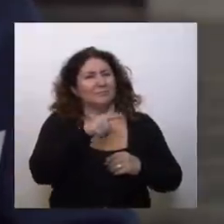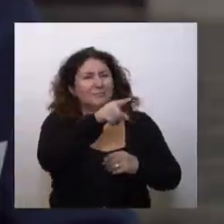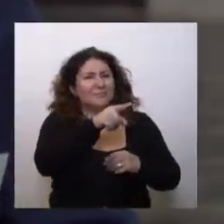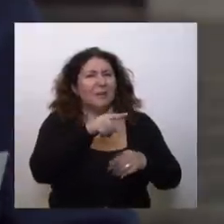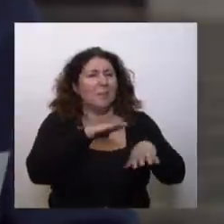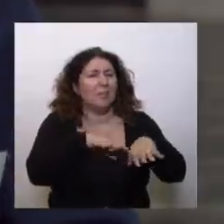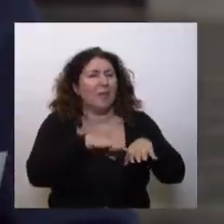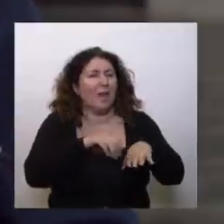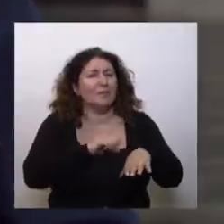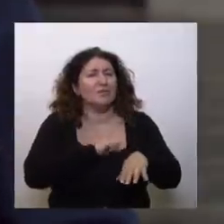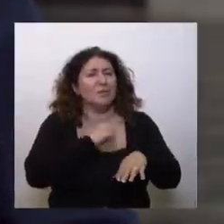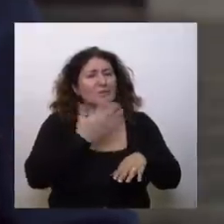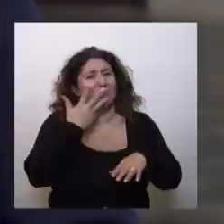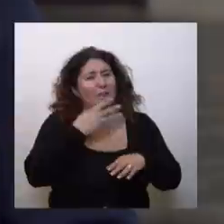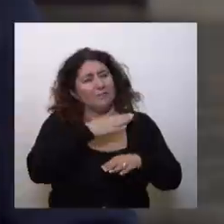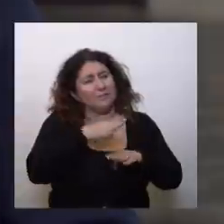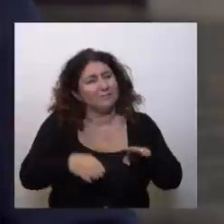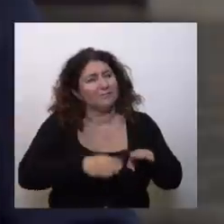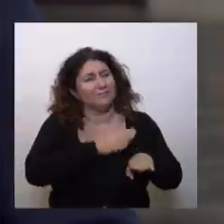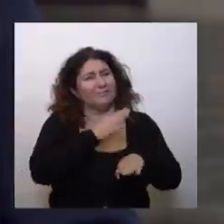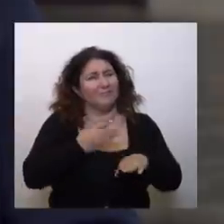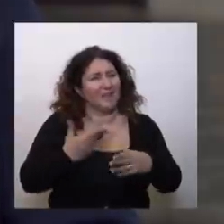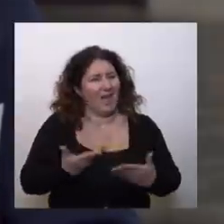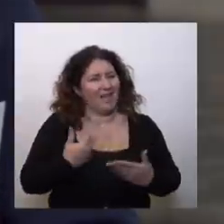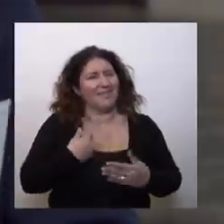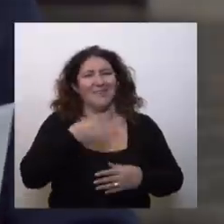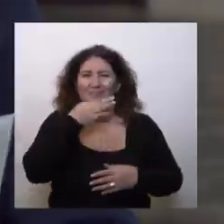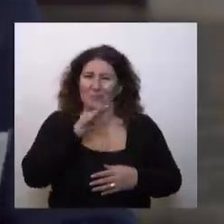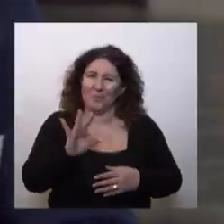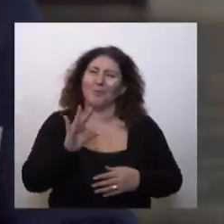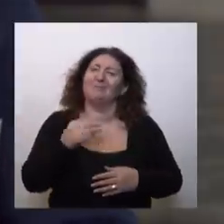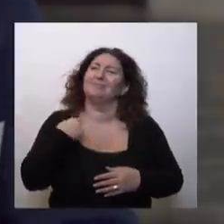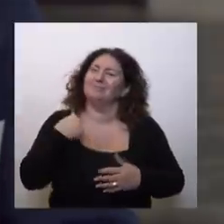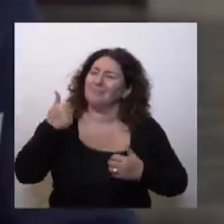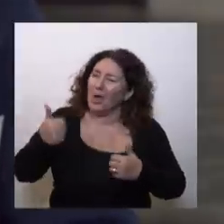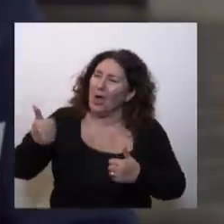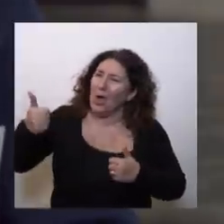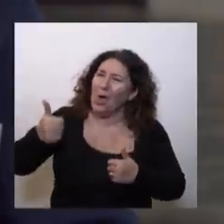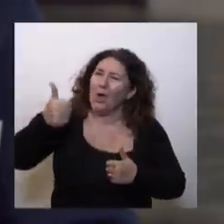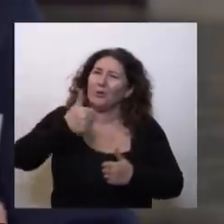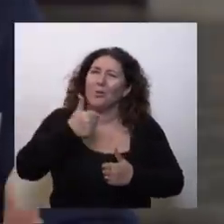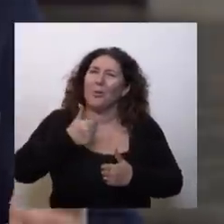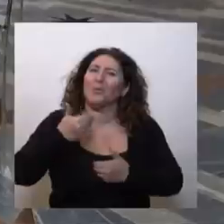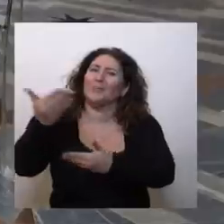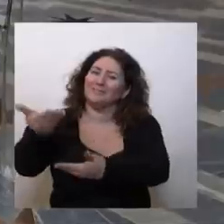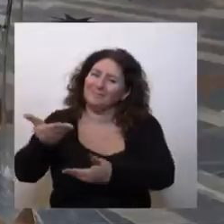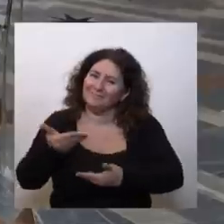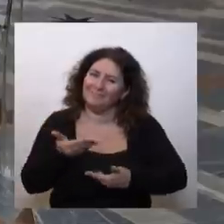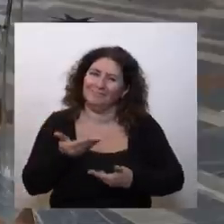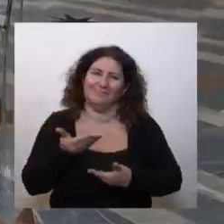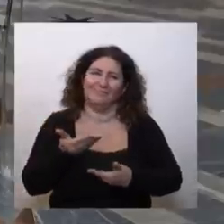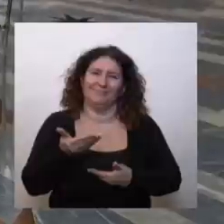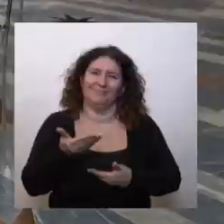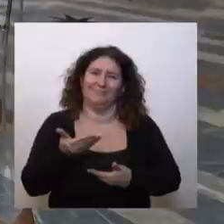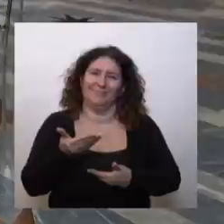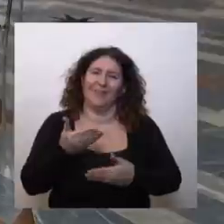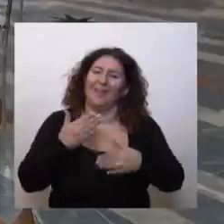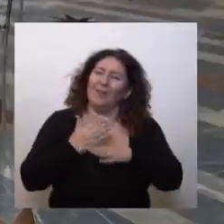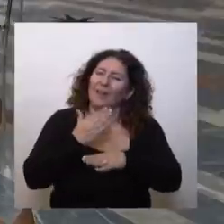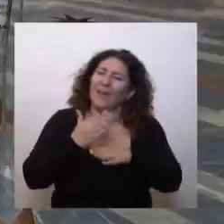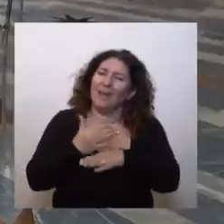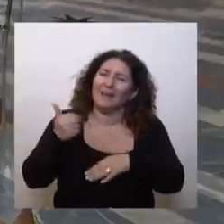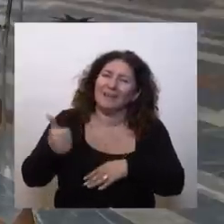Signore. Ora lo posso fare, accogliendo ognuno di questi figli e fratelli, curando le loro